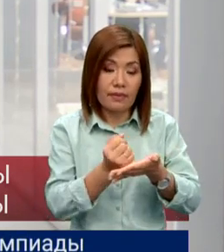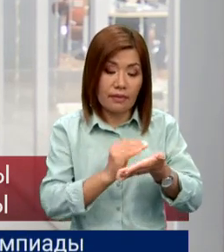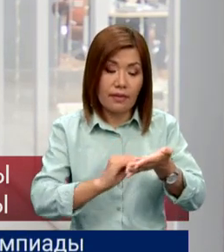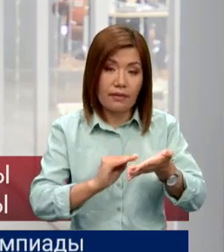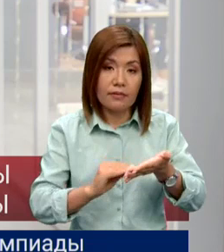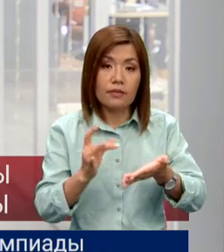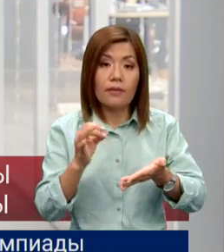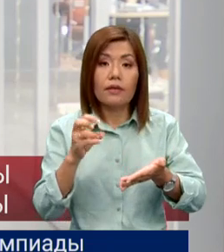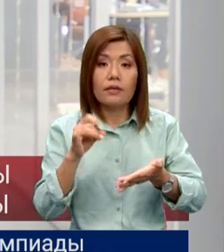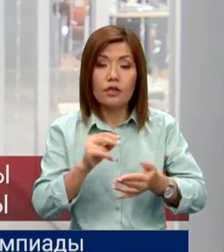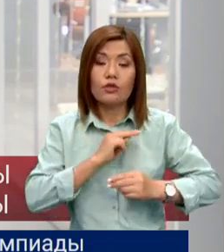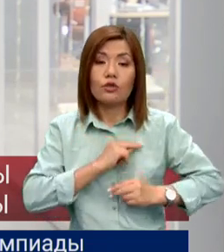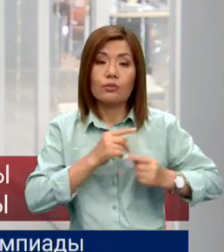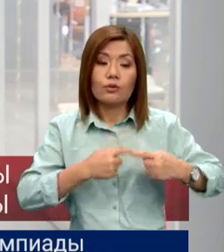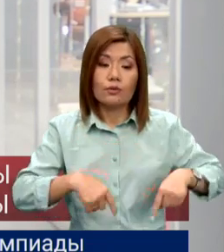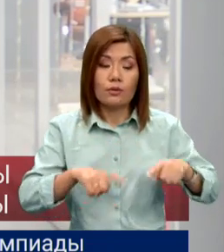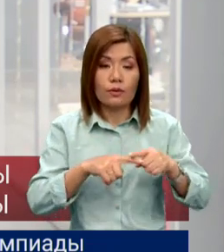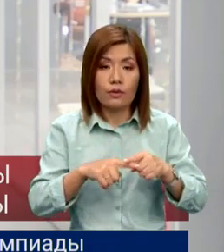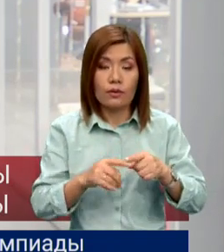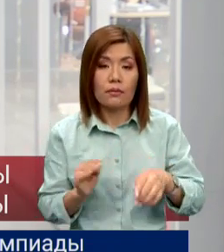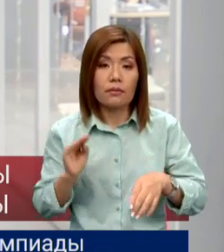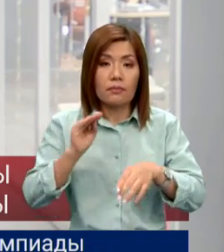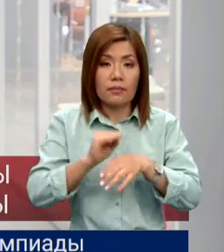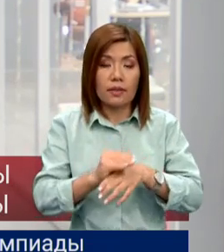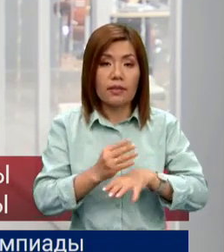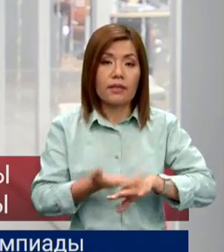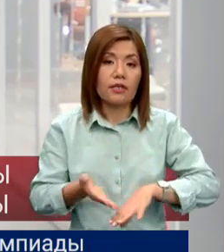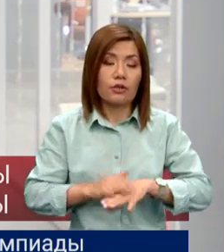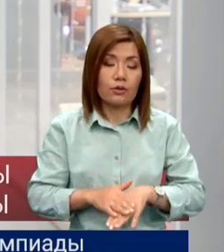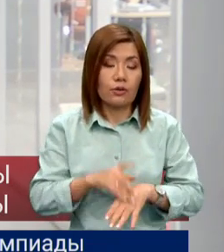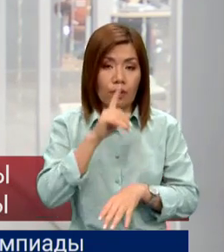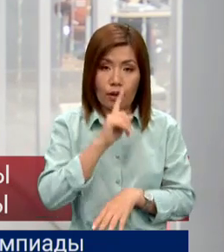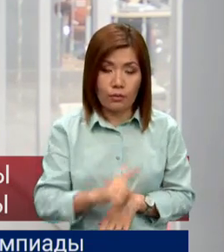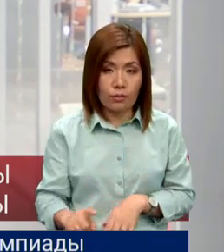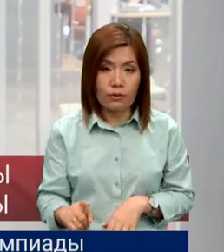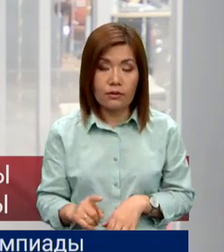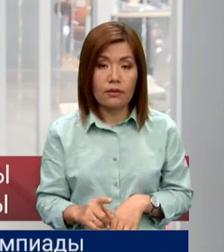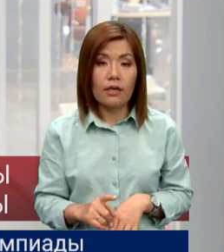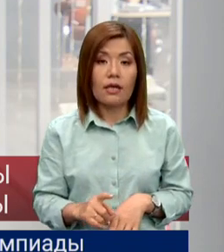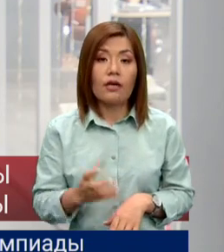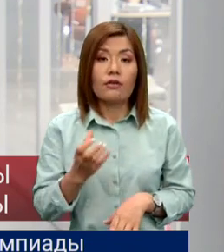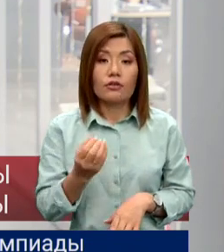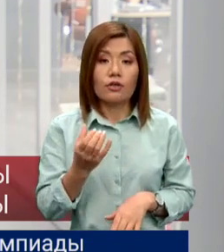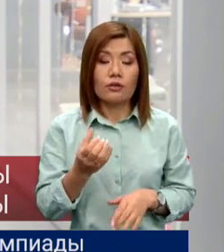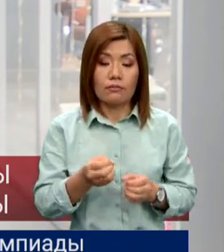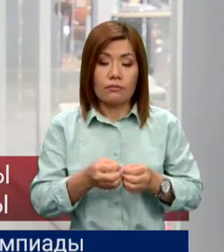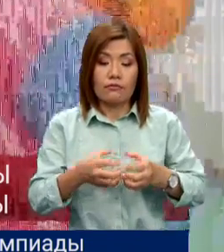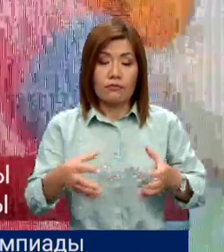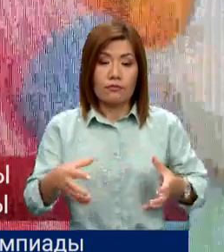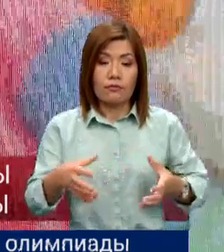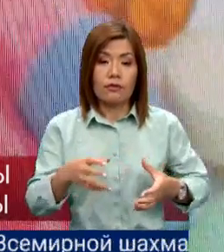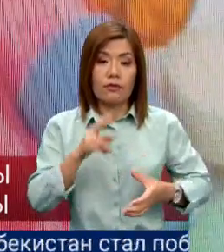пен жұмыс ұйымдарға қосымша салмақ түсірмейді және штаттың ұлғаюына